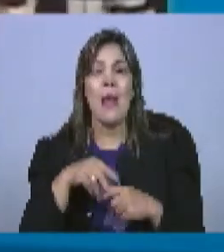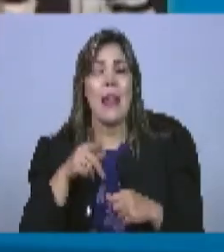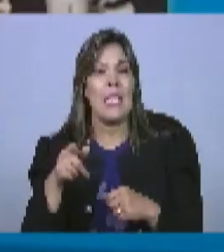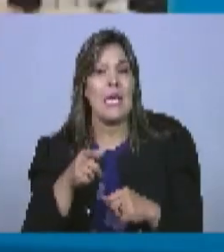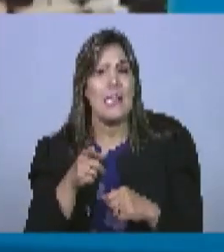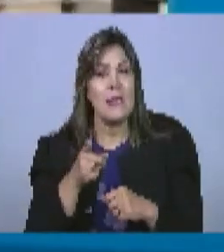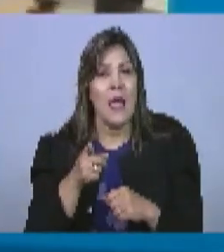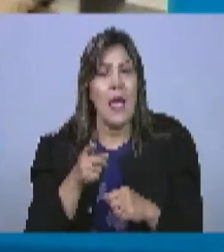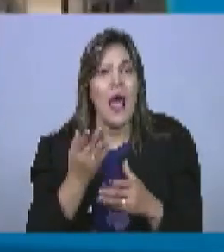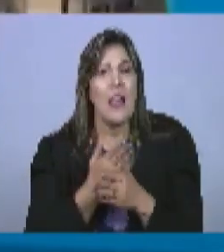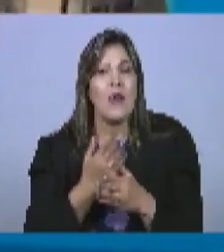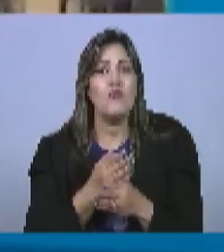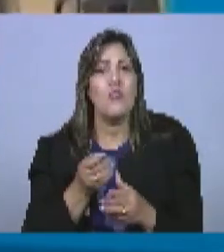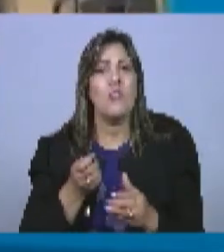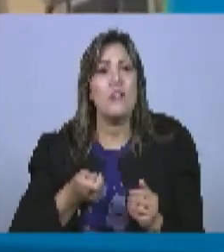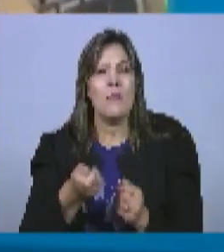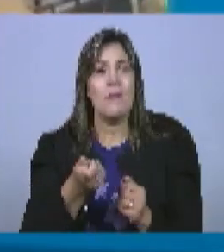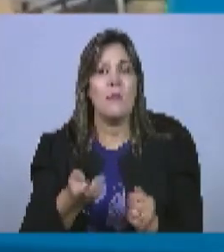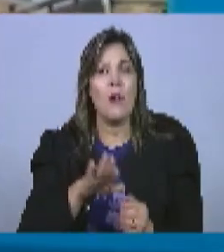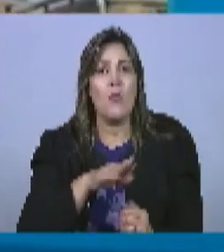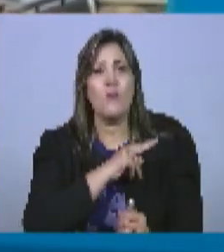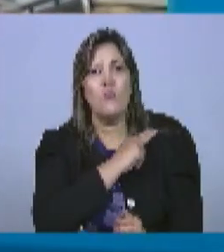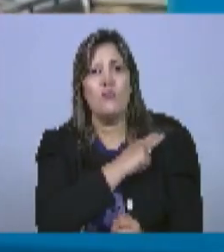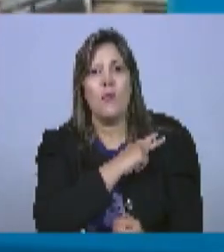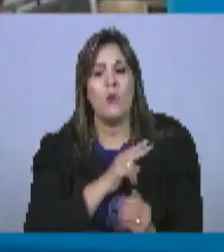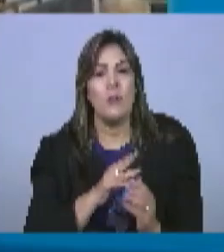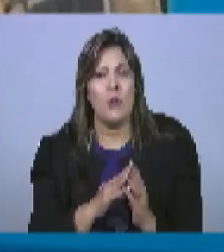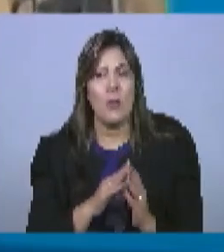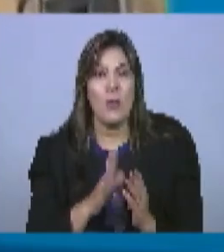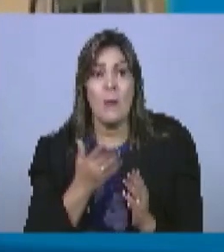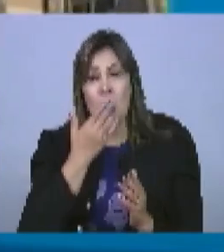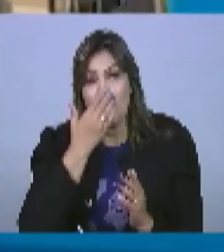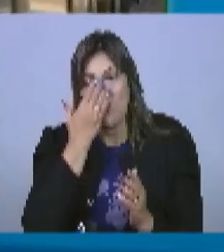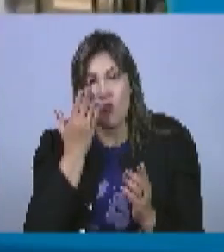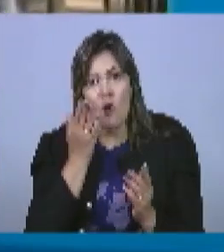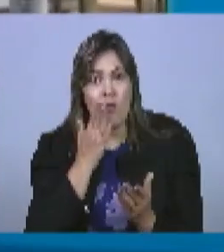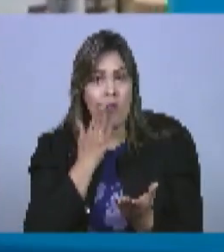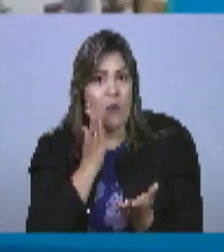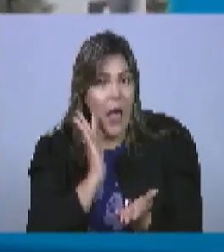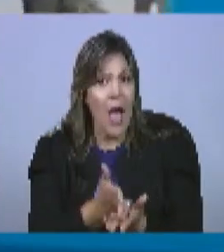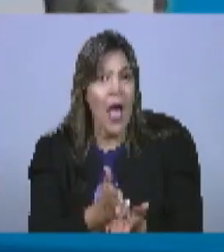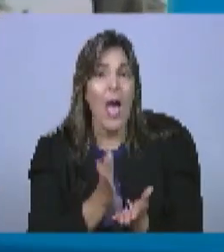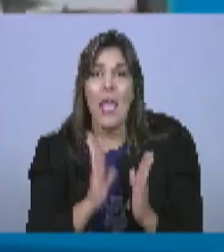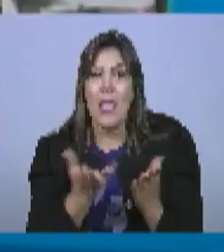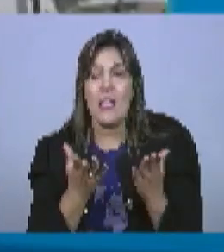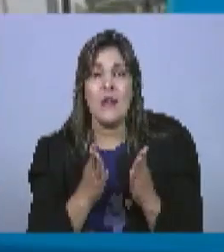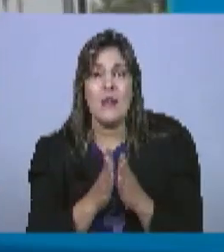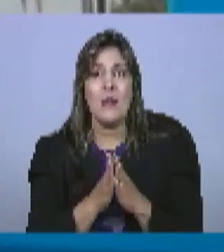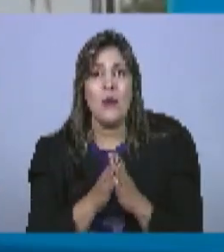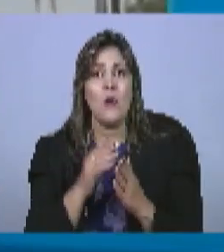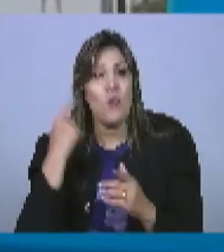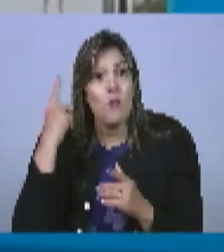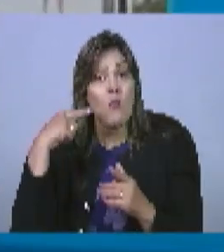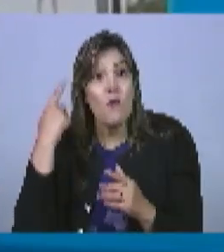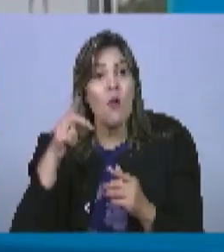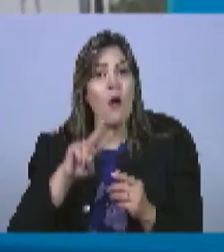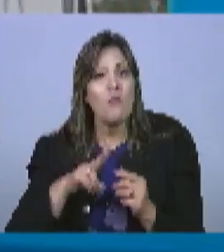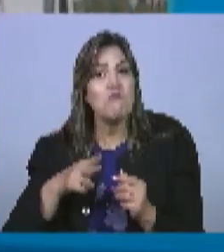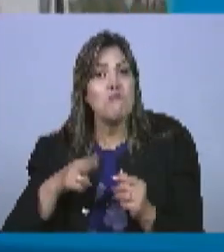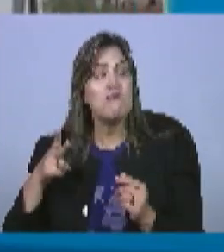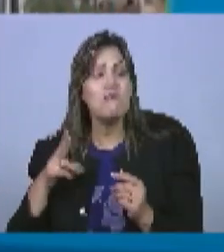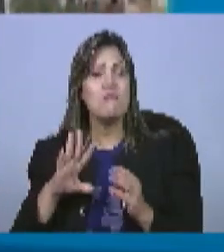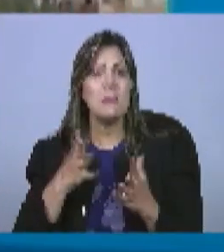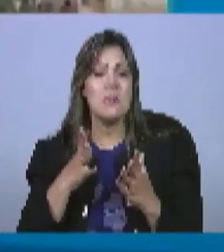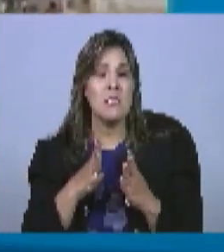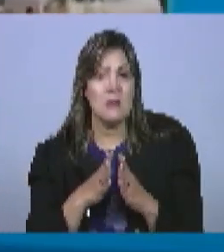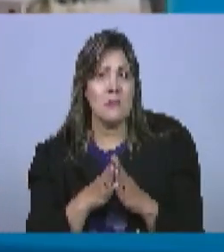او محاوله الاختيال م حدش عارف على وجه اليقين والتكهنات والاخبار كثيره